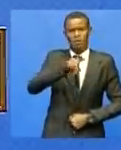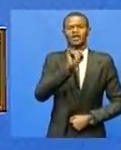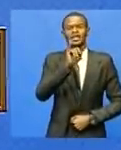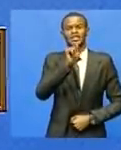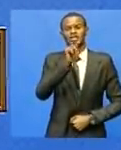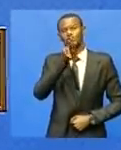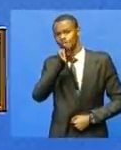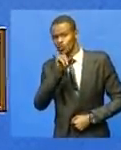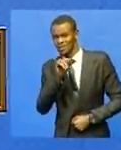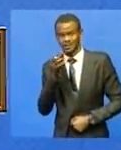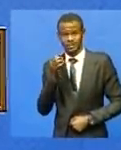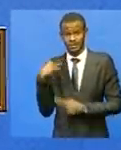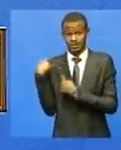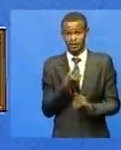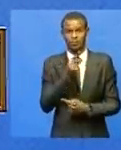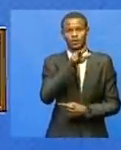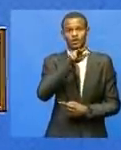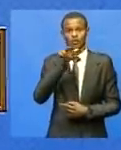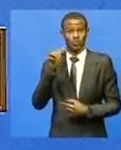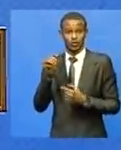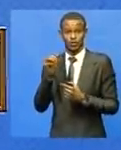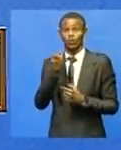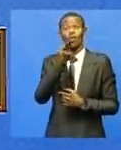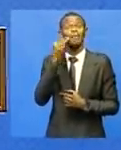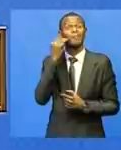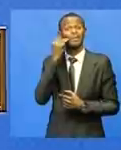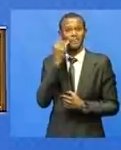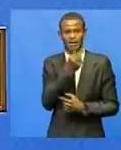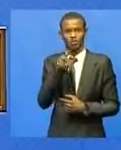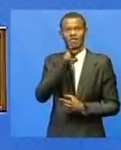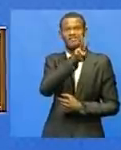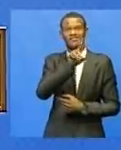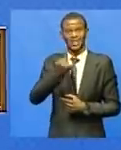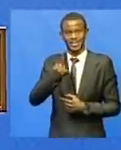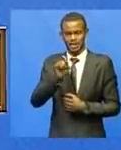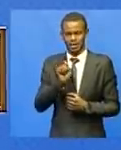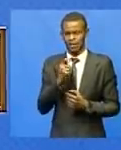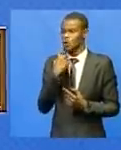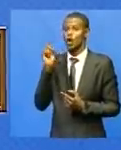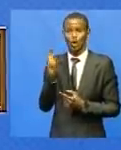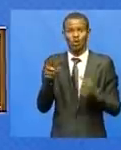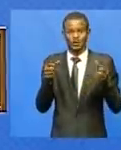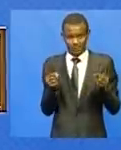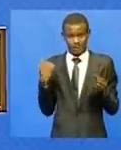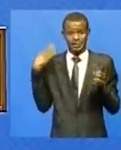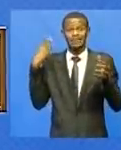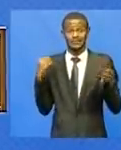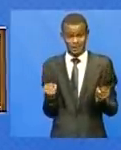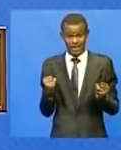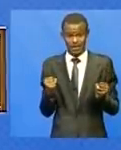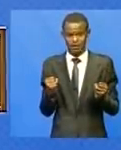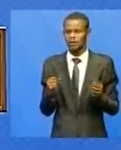le 3 mai 2021 et entrée en vigueur les 6 du même mois, les résultats cumulés des